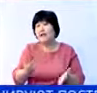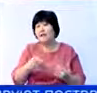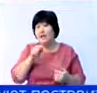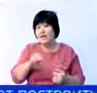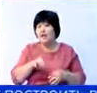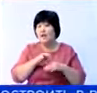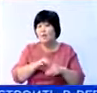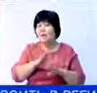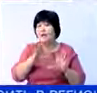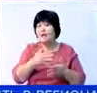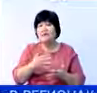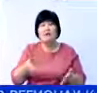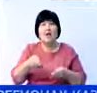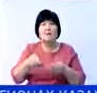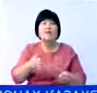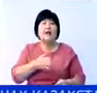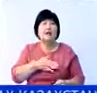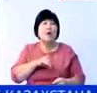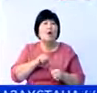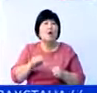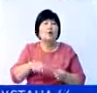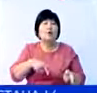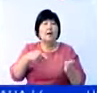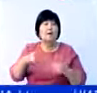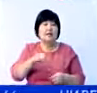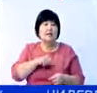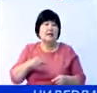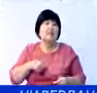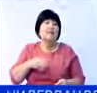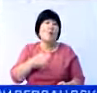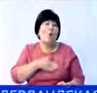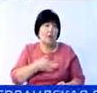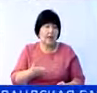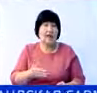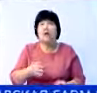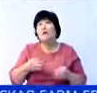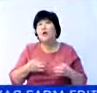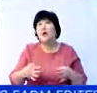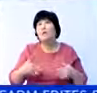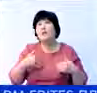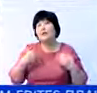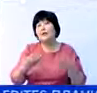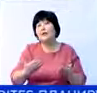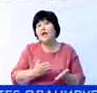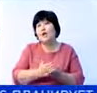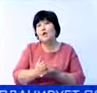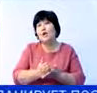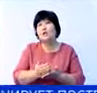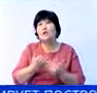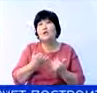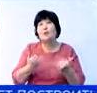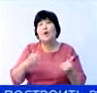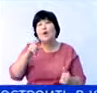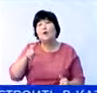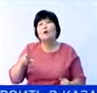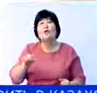Здесь проводят все виды операций на сердце, кроме пересадки самого органа. На юбилейных торжествах были возданы заслуженные почести